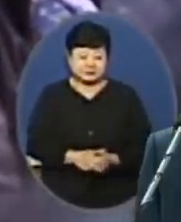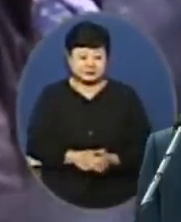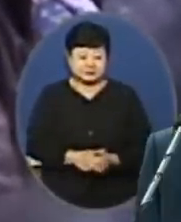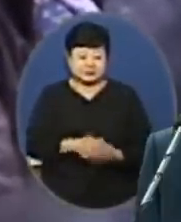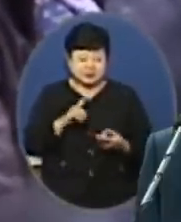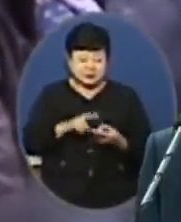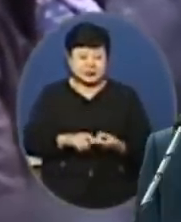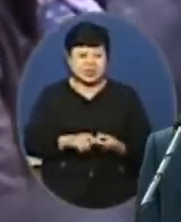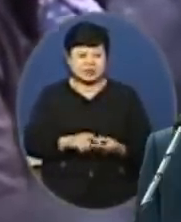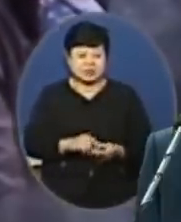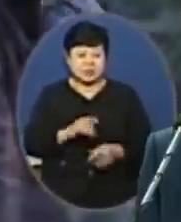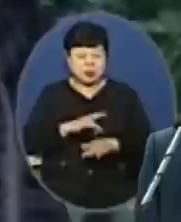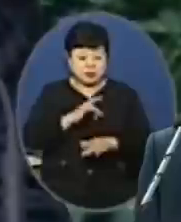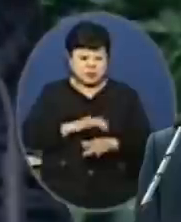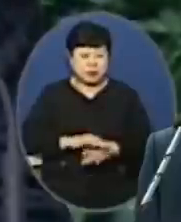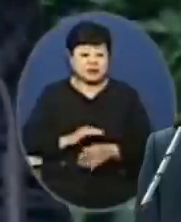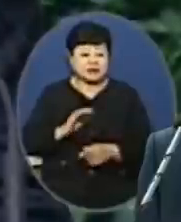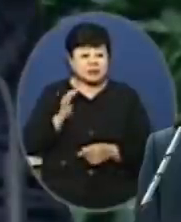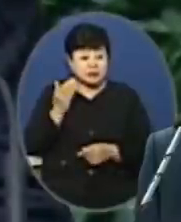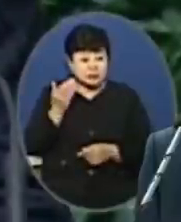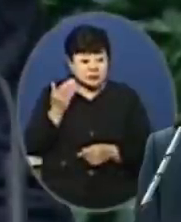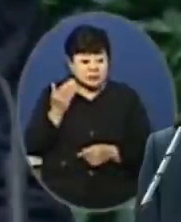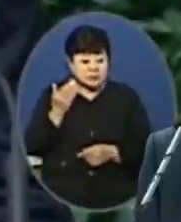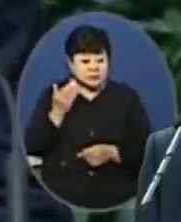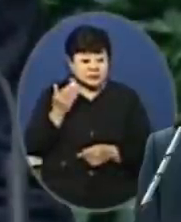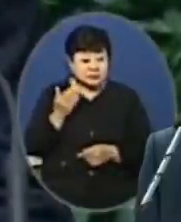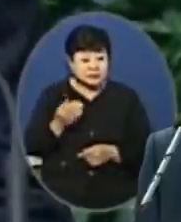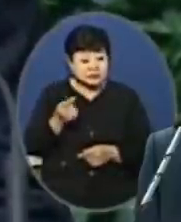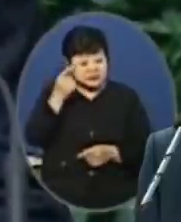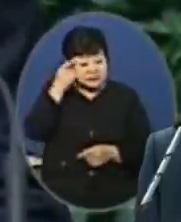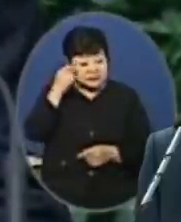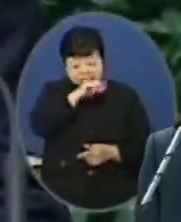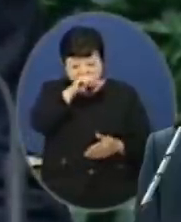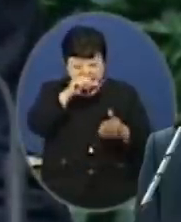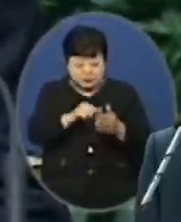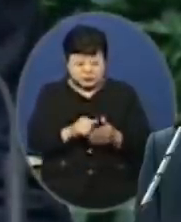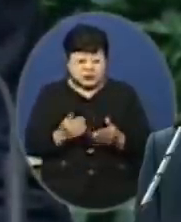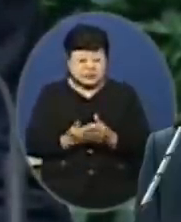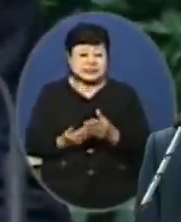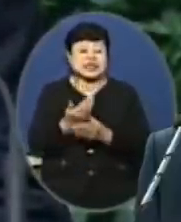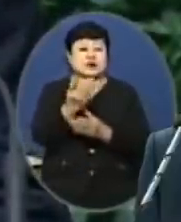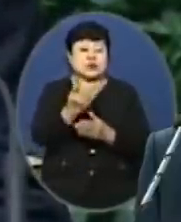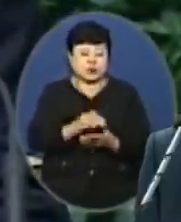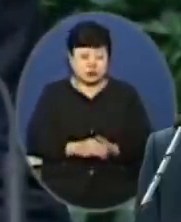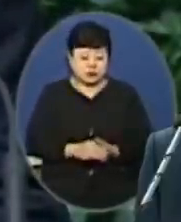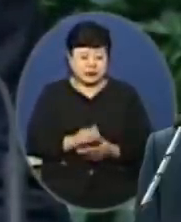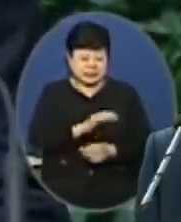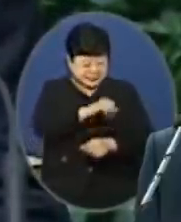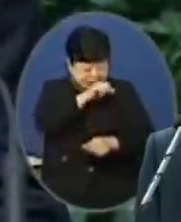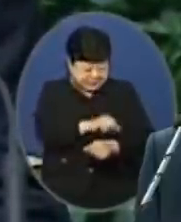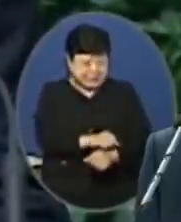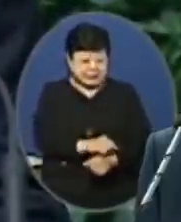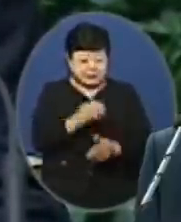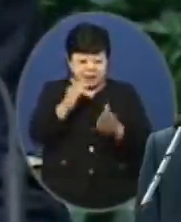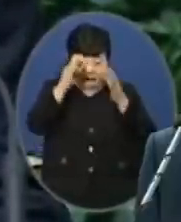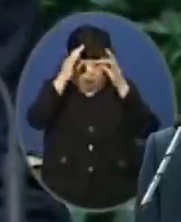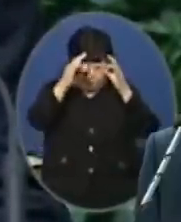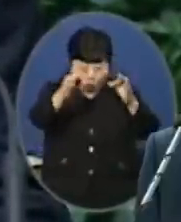하면 습관이 되어서 여러분 생애 속에 무슨 일이 생겨도 여러분은 잘 될 것을